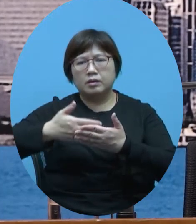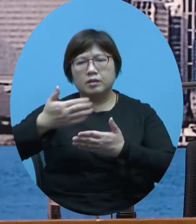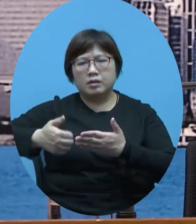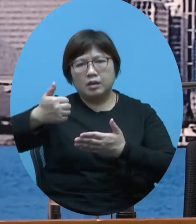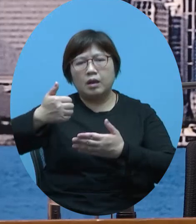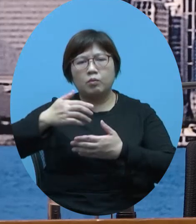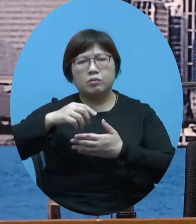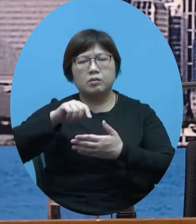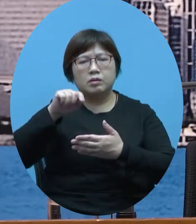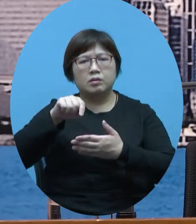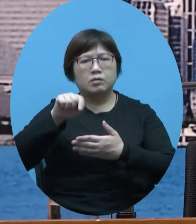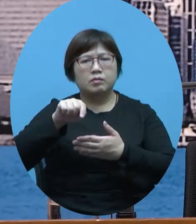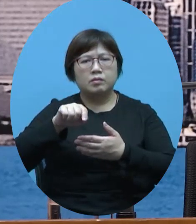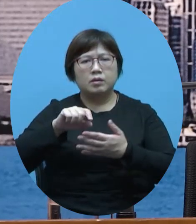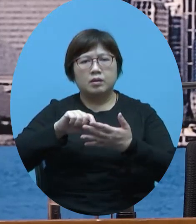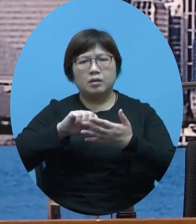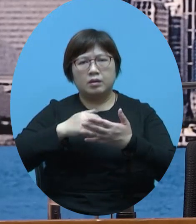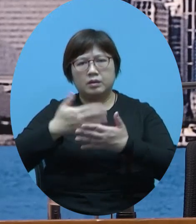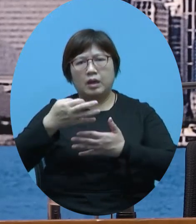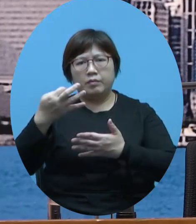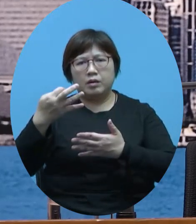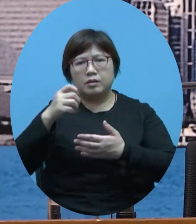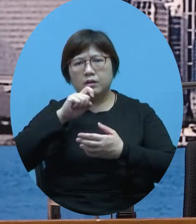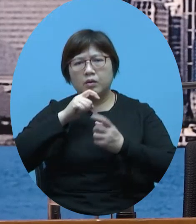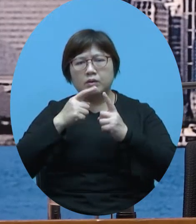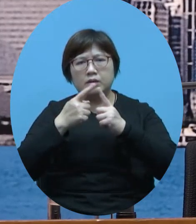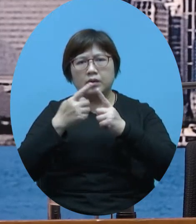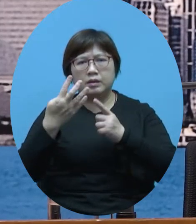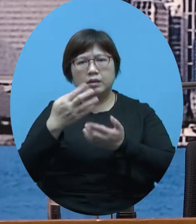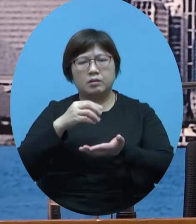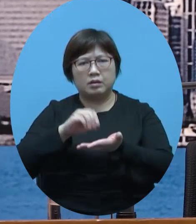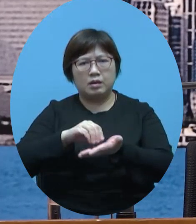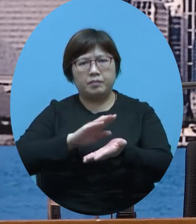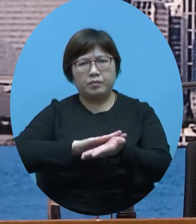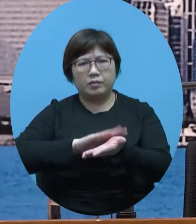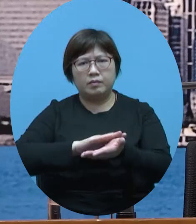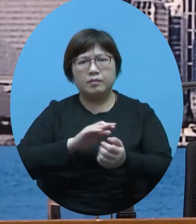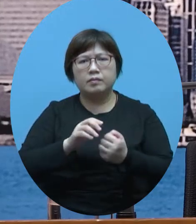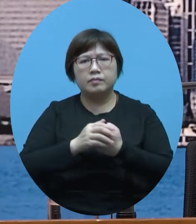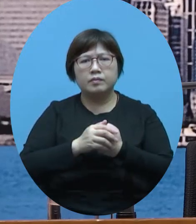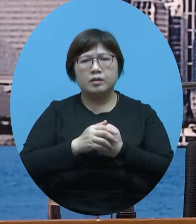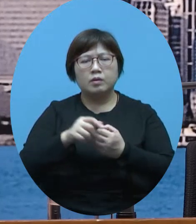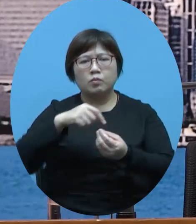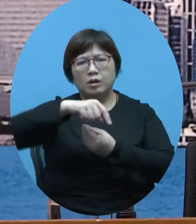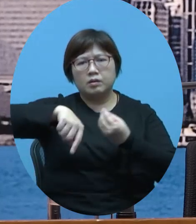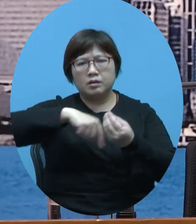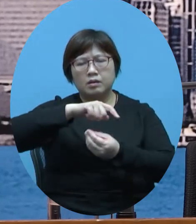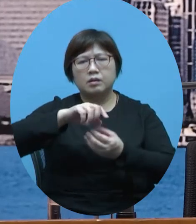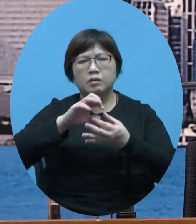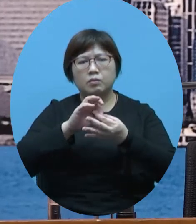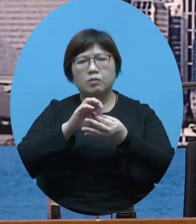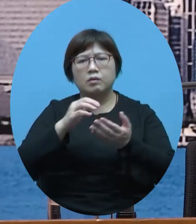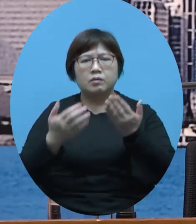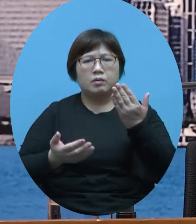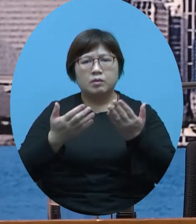益城樓嗰度咧，就係、三樓嗰度就有四位確診個案啦。就可能是跟環境因素有關，因為可能